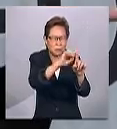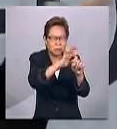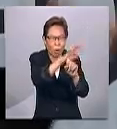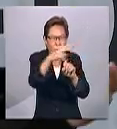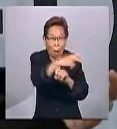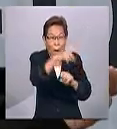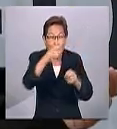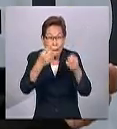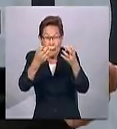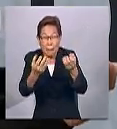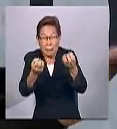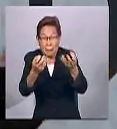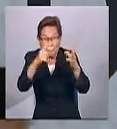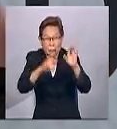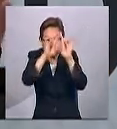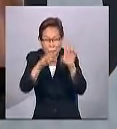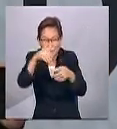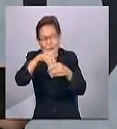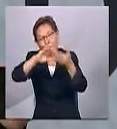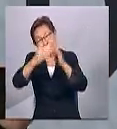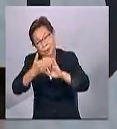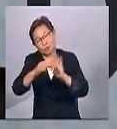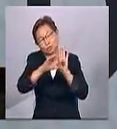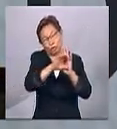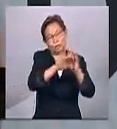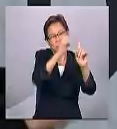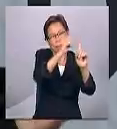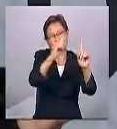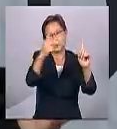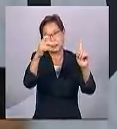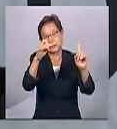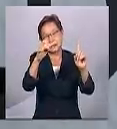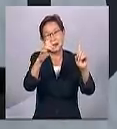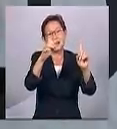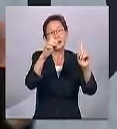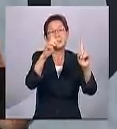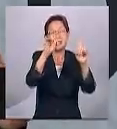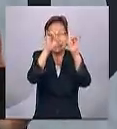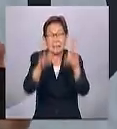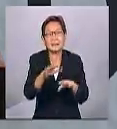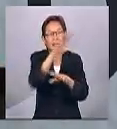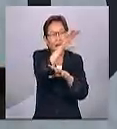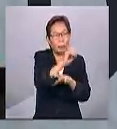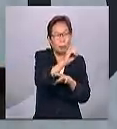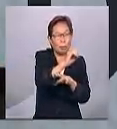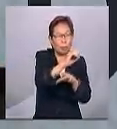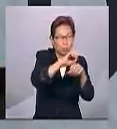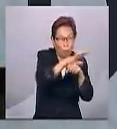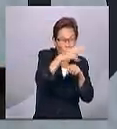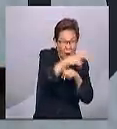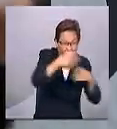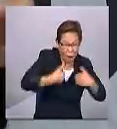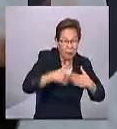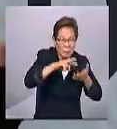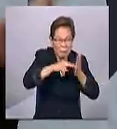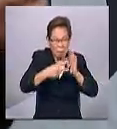perlu ditest di komuniti. Contohnya kalau you buat 100 test, ada 50 positif, ada 60 positif, berarti ini